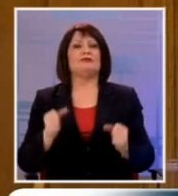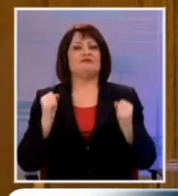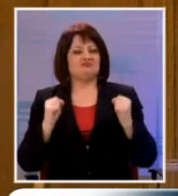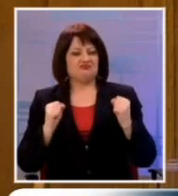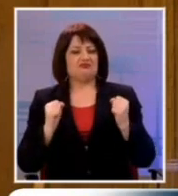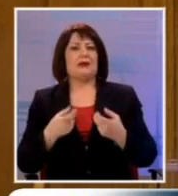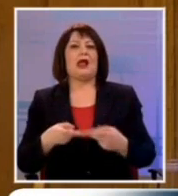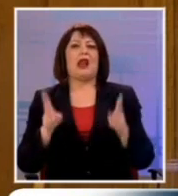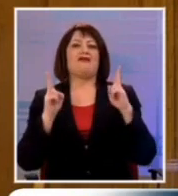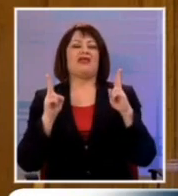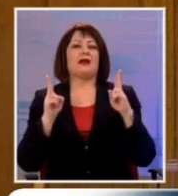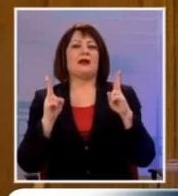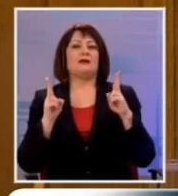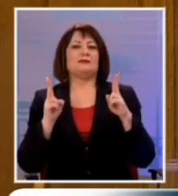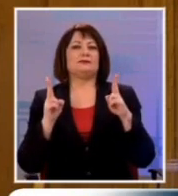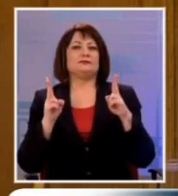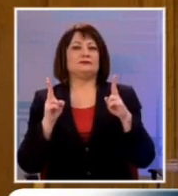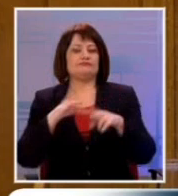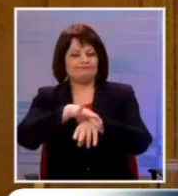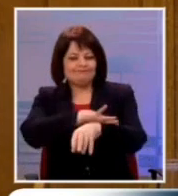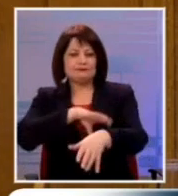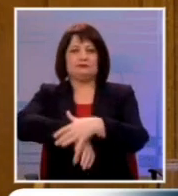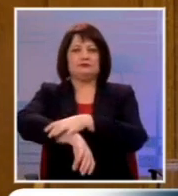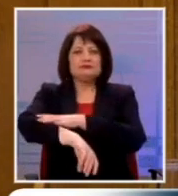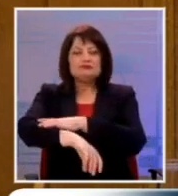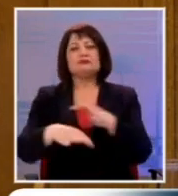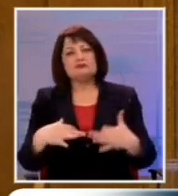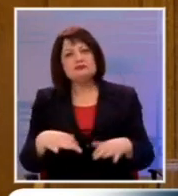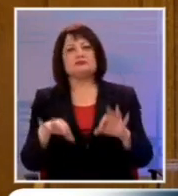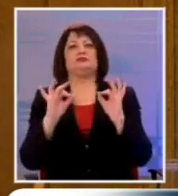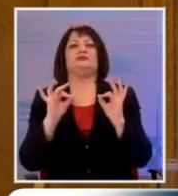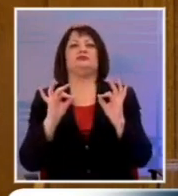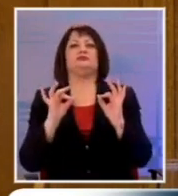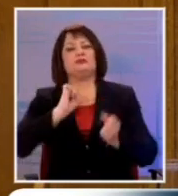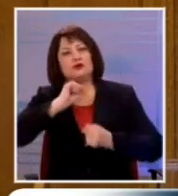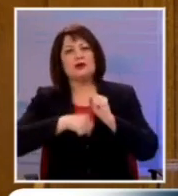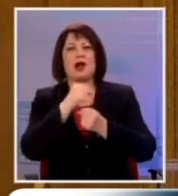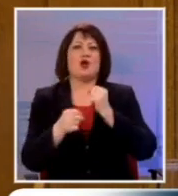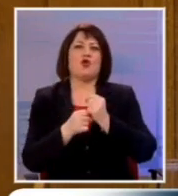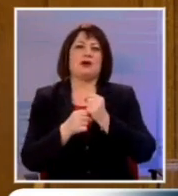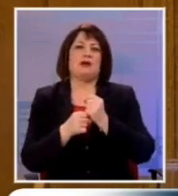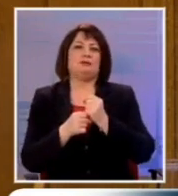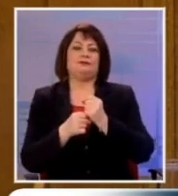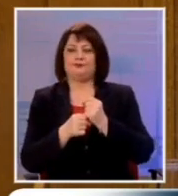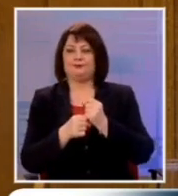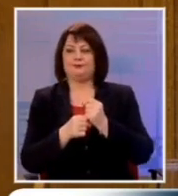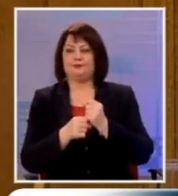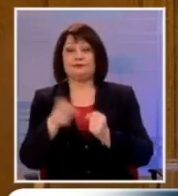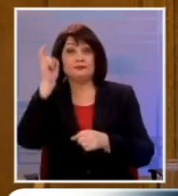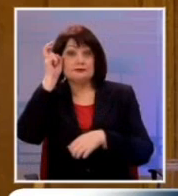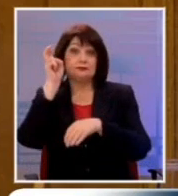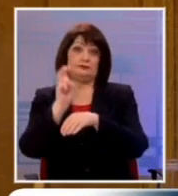είμαστε ελεύθεροι. Ας ανασκουμποθούμε και ας ξεκινήσουμε αυτόν τον αγώνα. Για τη